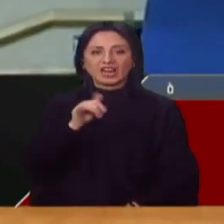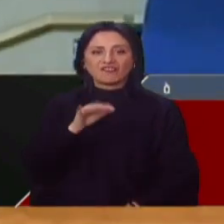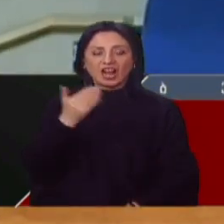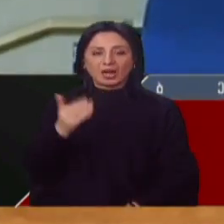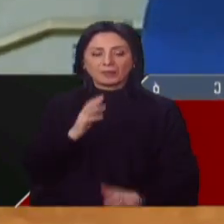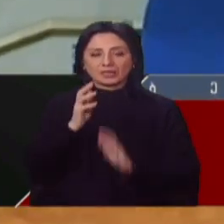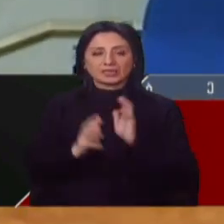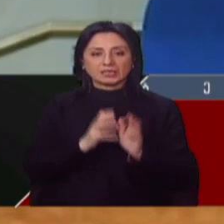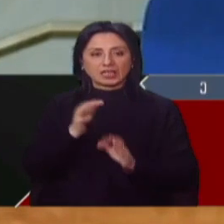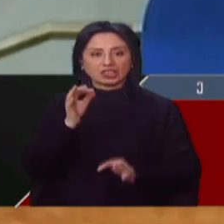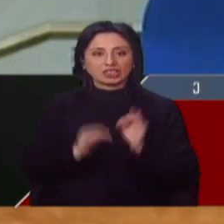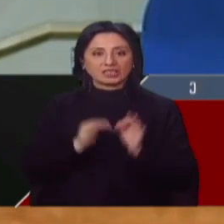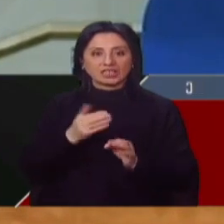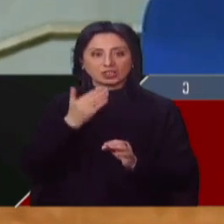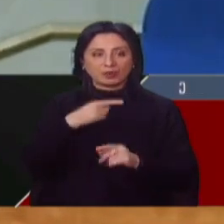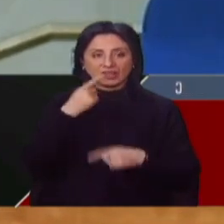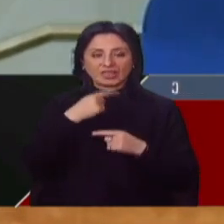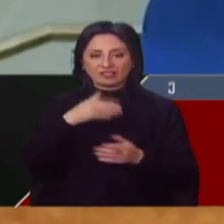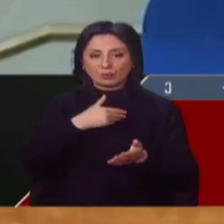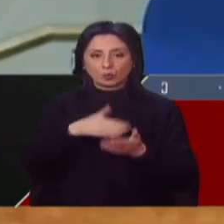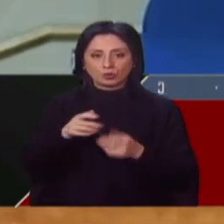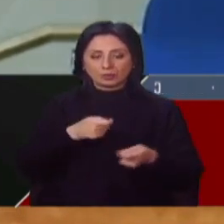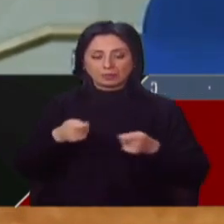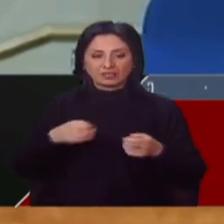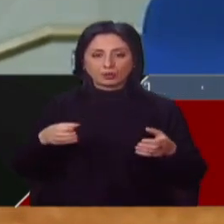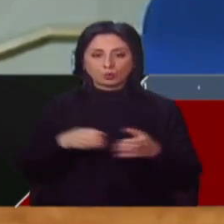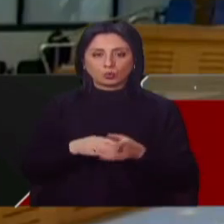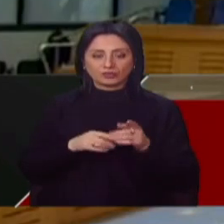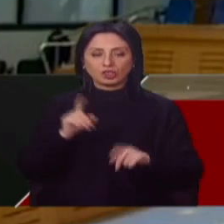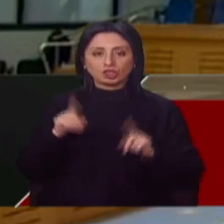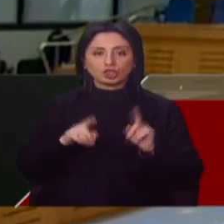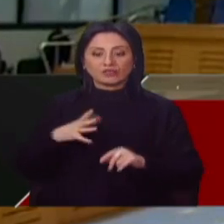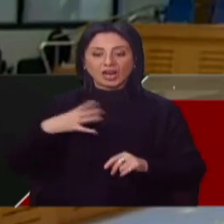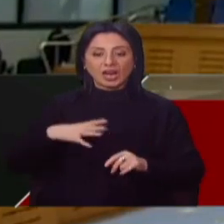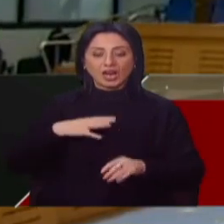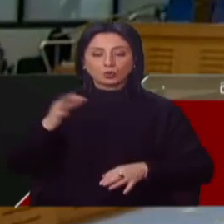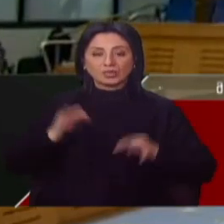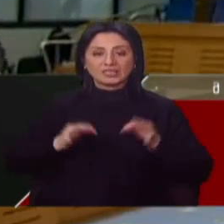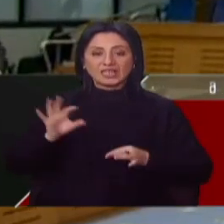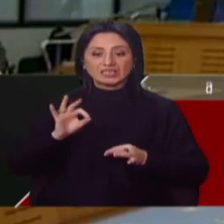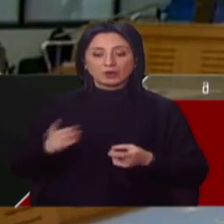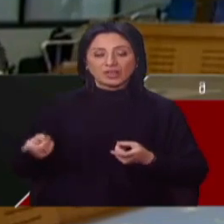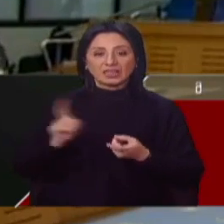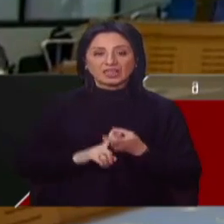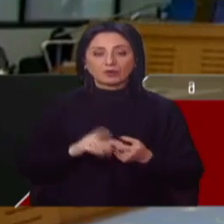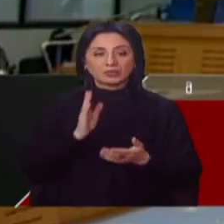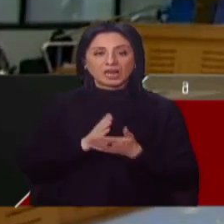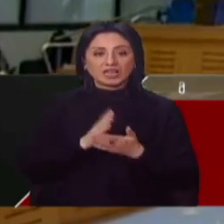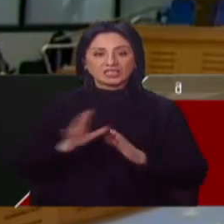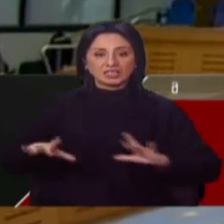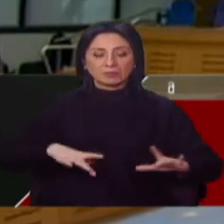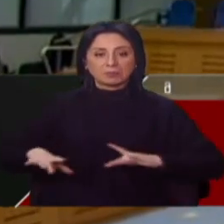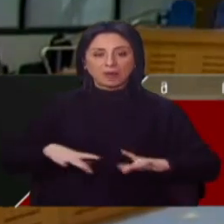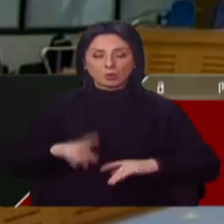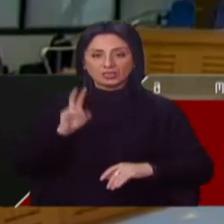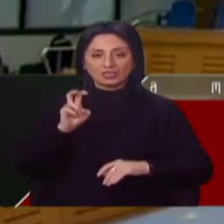გვარამიასადმი საერთაშორისო სასამართლოს მიერ ნათქვა მიუარი მართველი გუნდისთვის, ზოგადად ქართულ მართლმსაჯულებასთან დაკავშირებით არსებულ